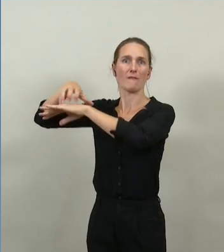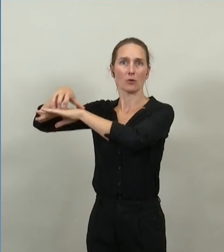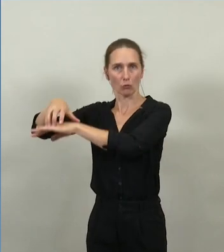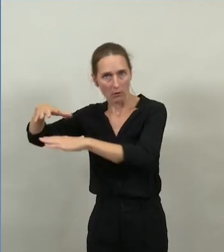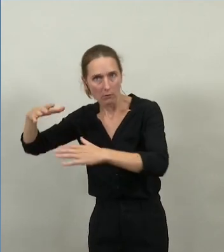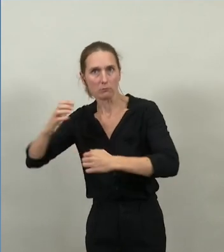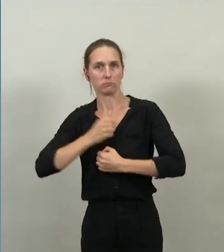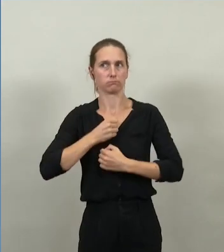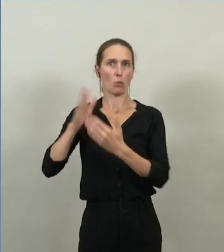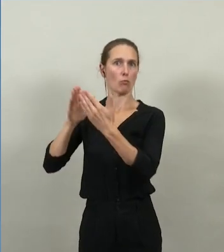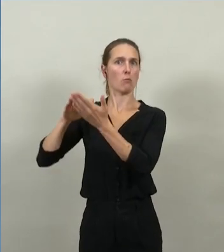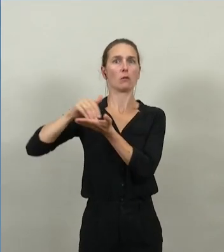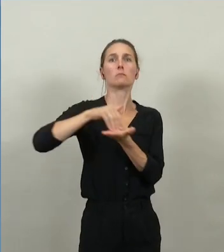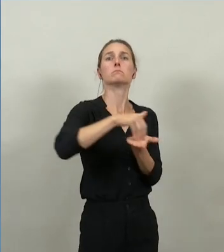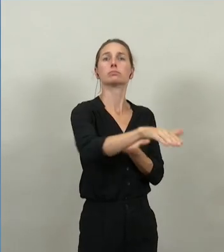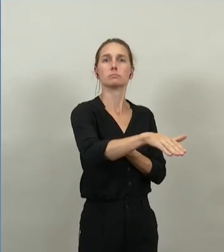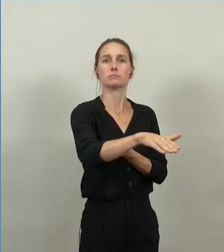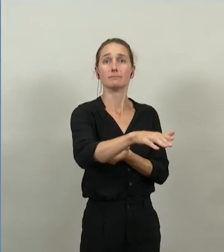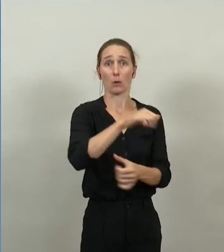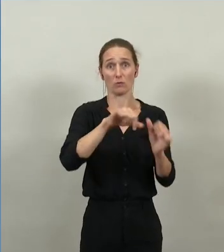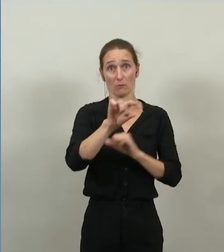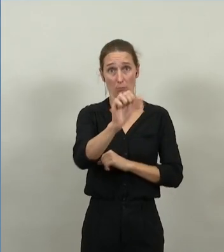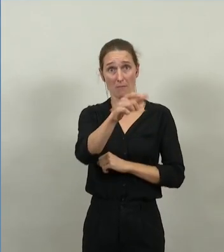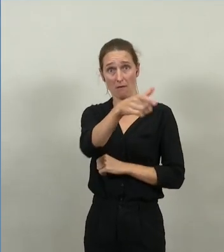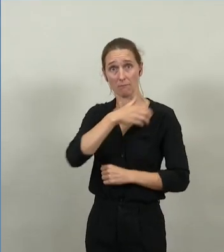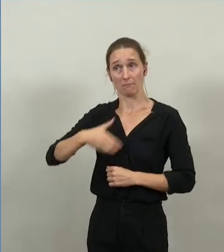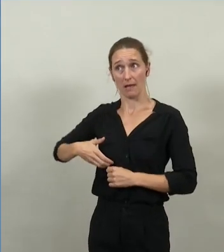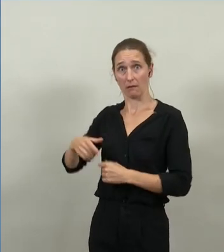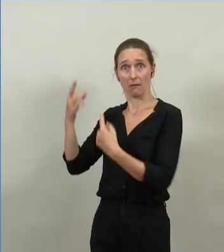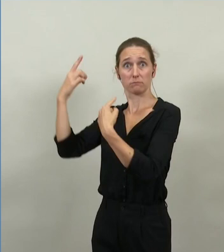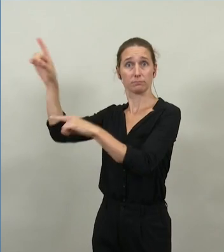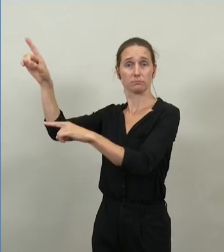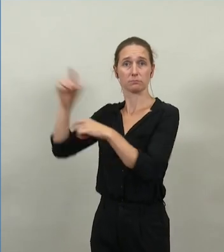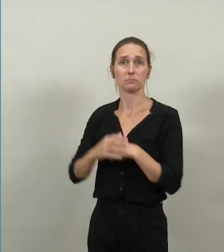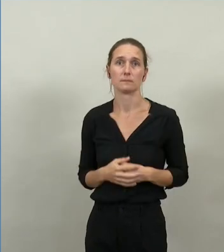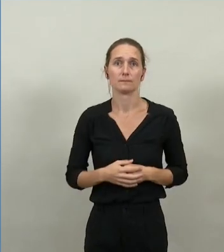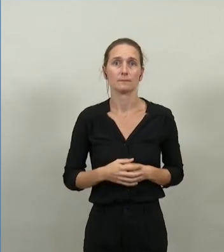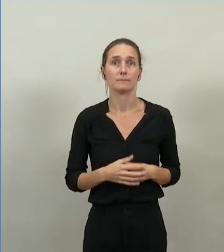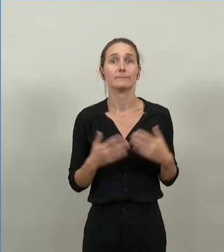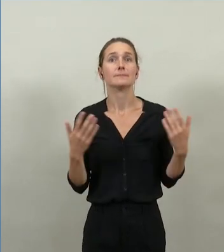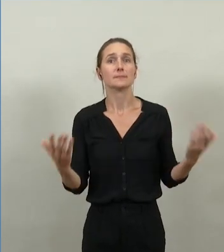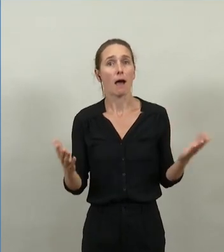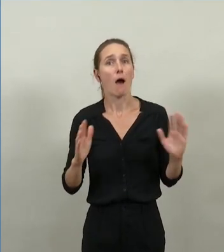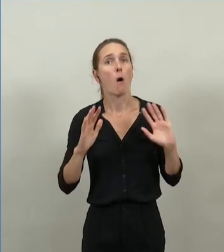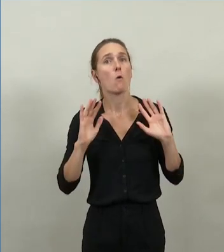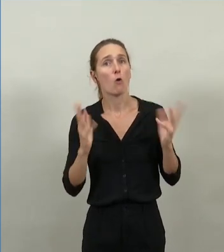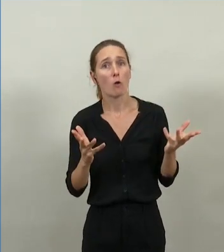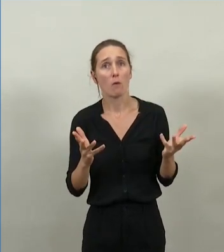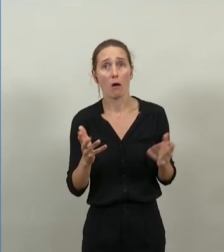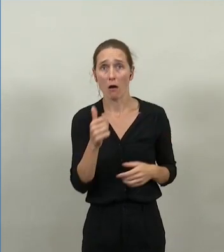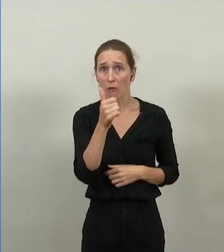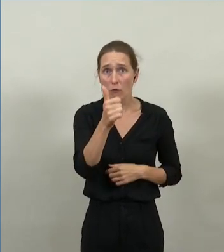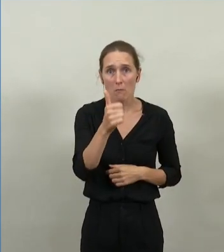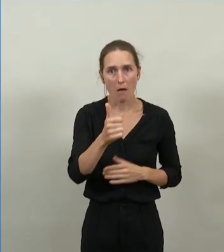demandes d'expulsion formulé par la municipalité et je vous rappelle que vous pouvez pour le faire vous appuyez sur votre propre